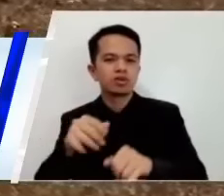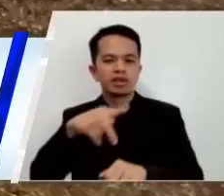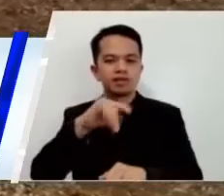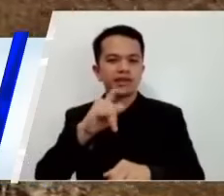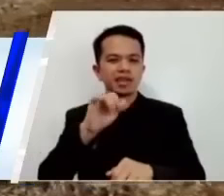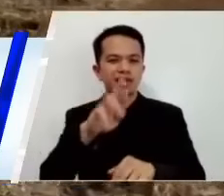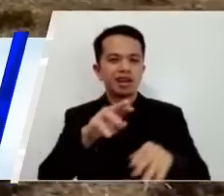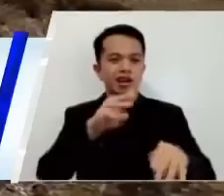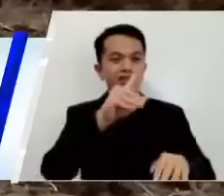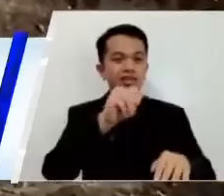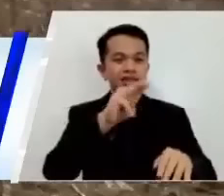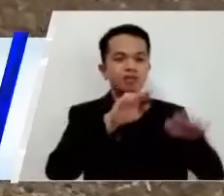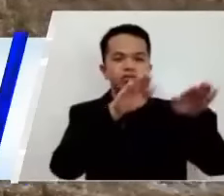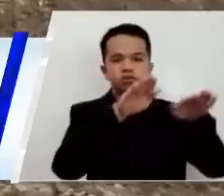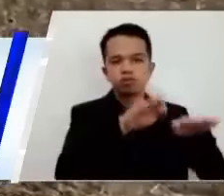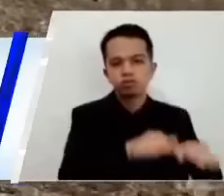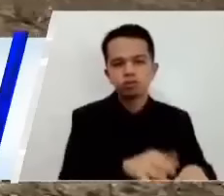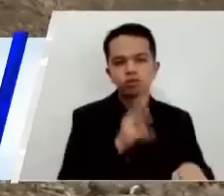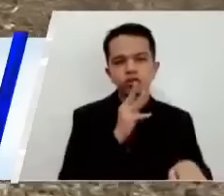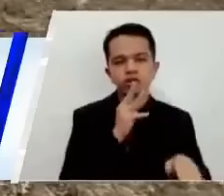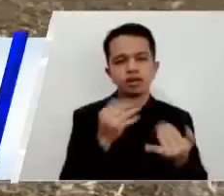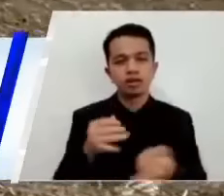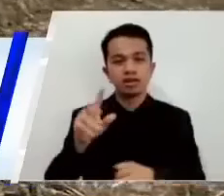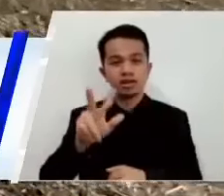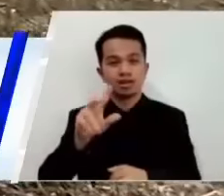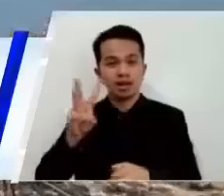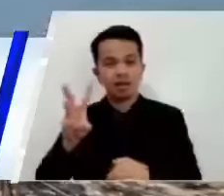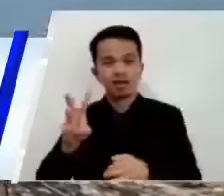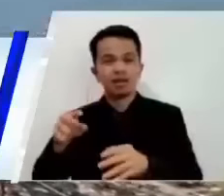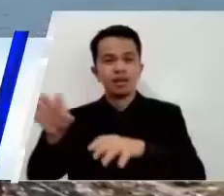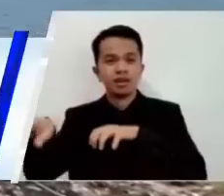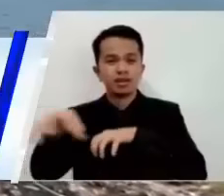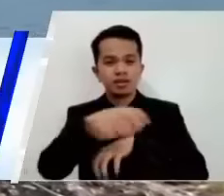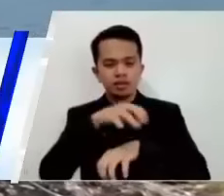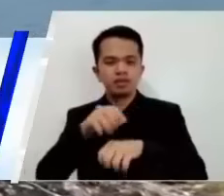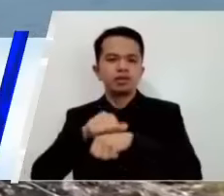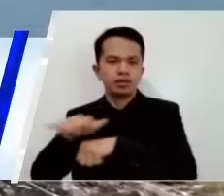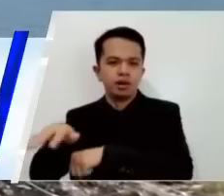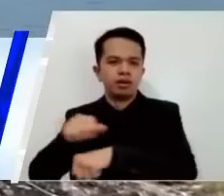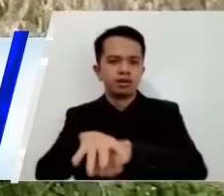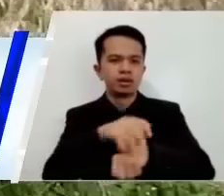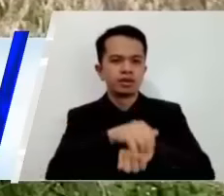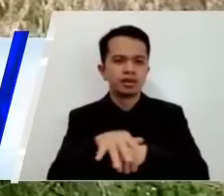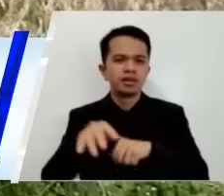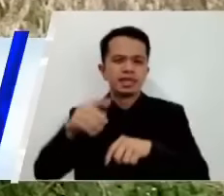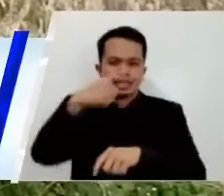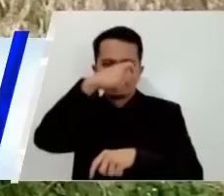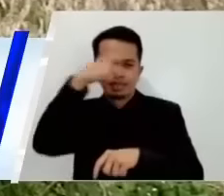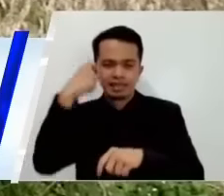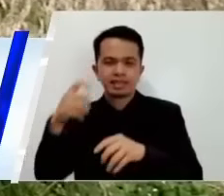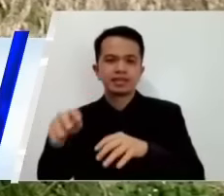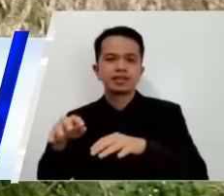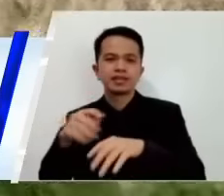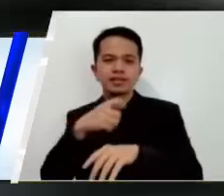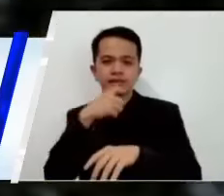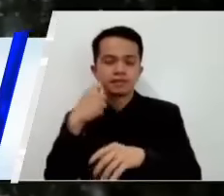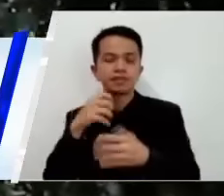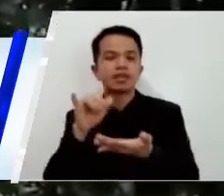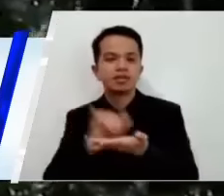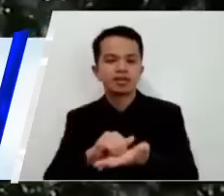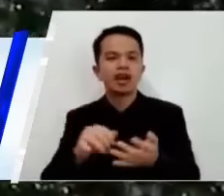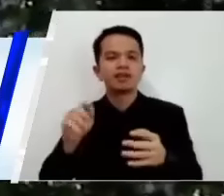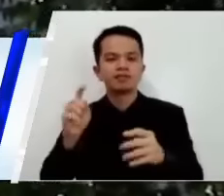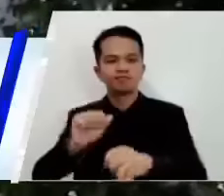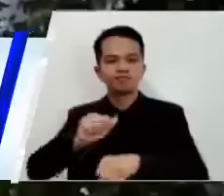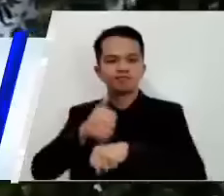kabuuan, 36 na bayan sa lalawigan ng Lubhan ang naapektuhan. Dahilan para magdeklara na ng state of calamity ang probinsya.